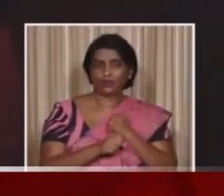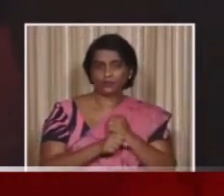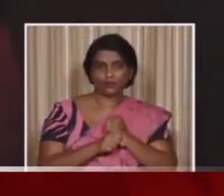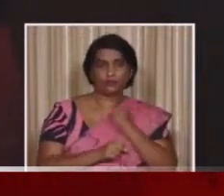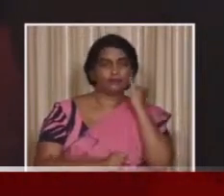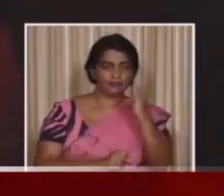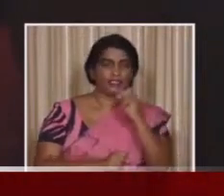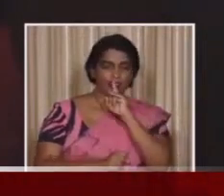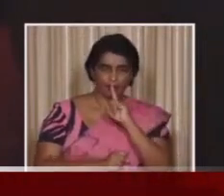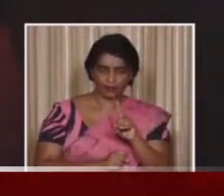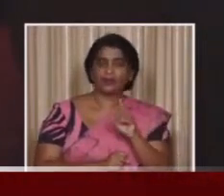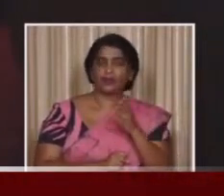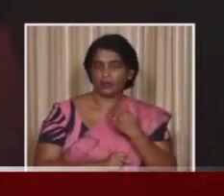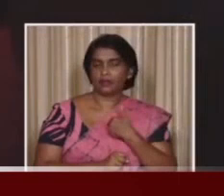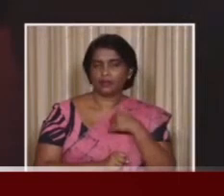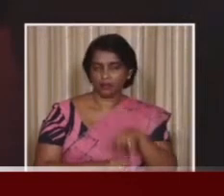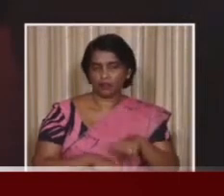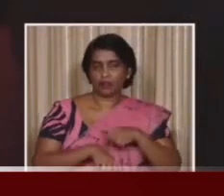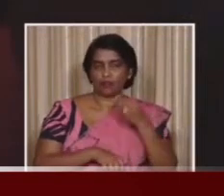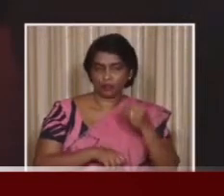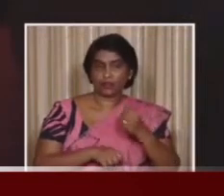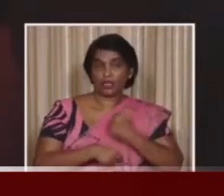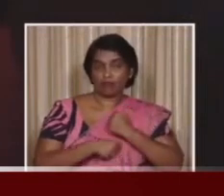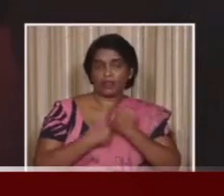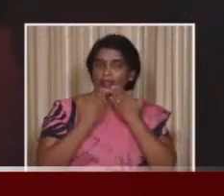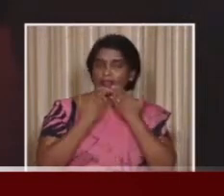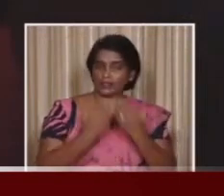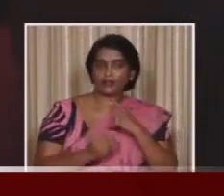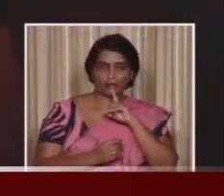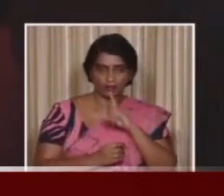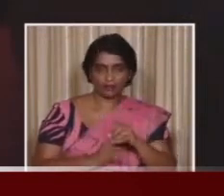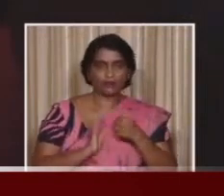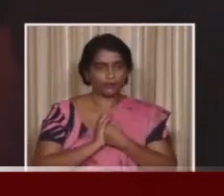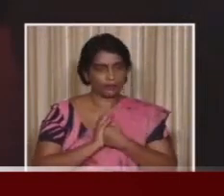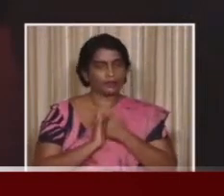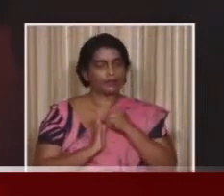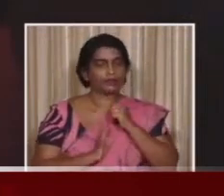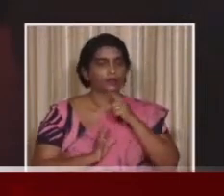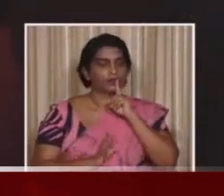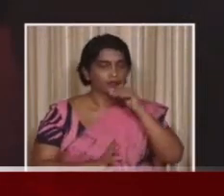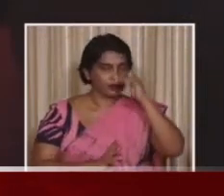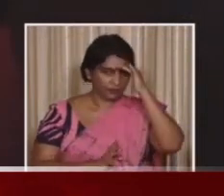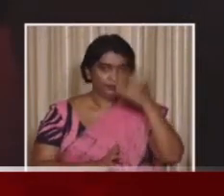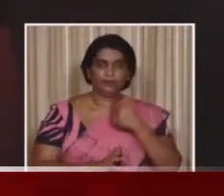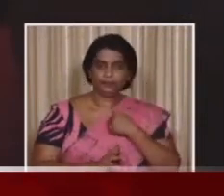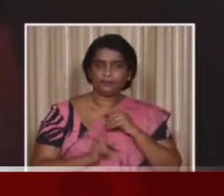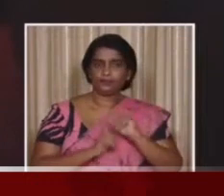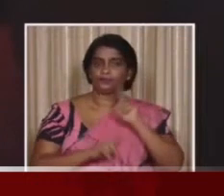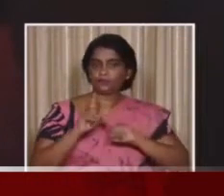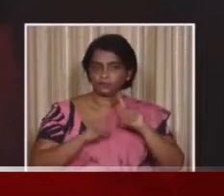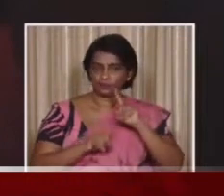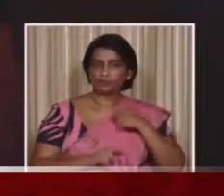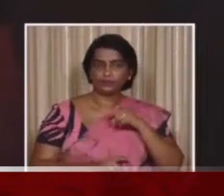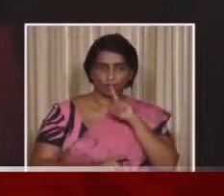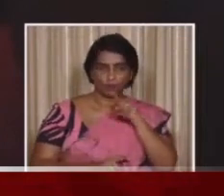எங்களுக்கு முன்னால் சிறந்த 3 புத்திஜீவிகள் திறமையான சட்டத்திறனிகளும் இருந்தனர். நாட்டை வங்குரோத்து நிலைக்கு கொண்டு சென்றவர்களை சட்டத்துக்கு முன்னால்